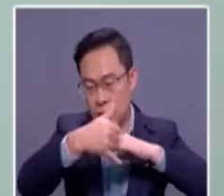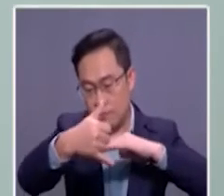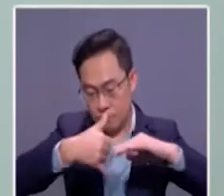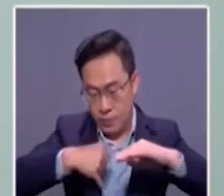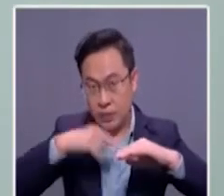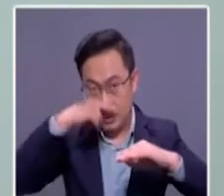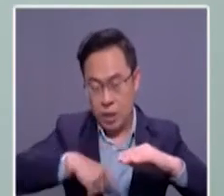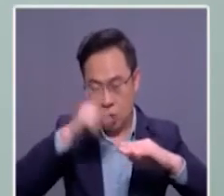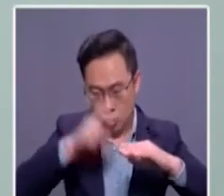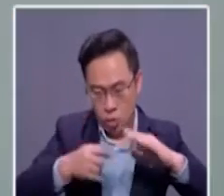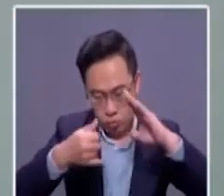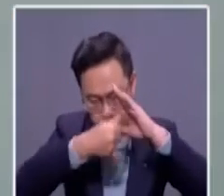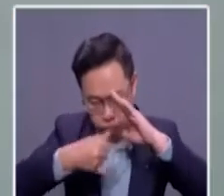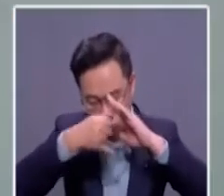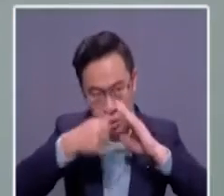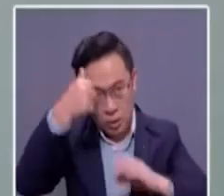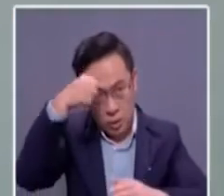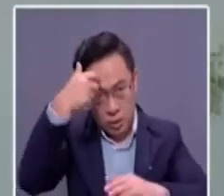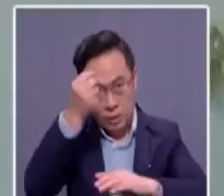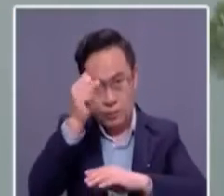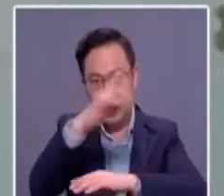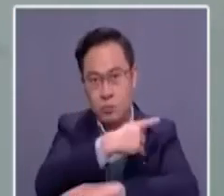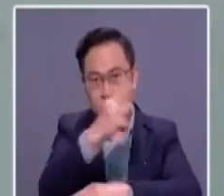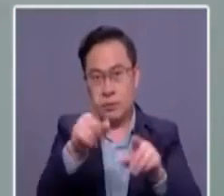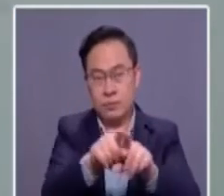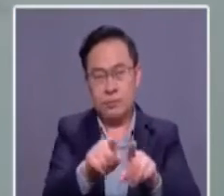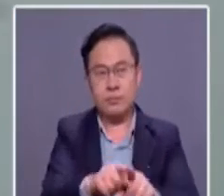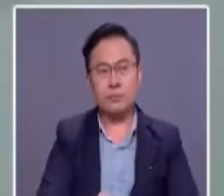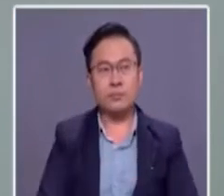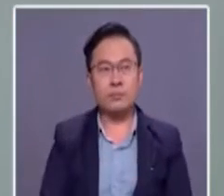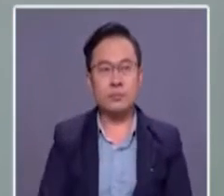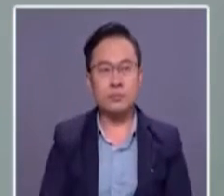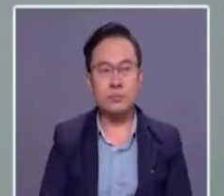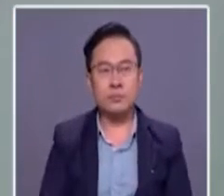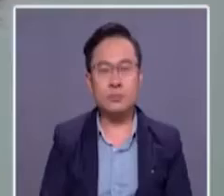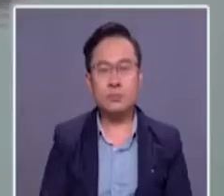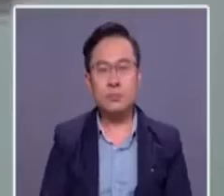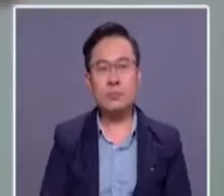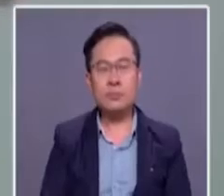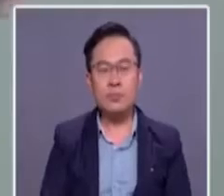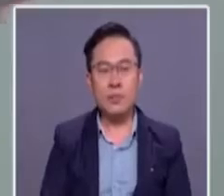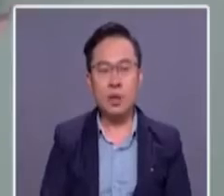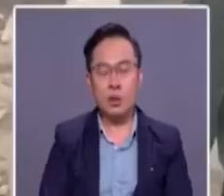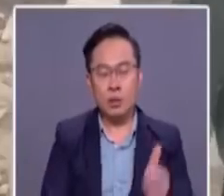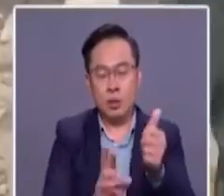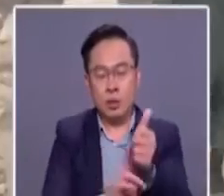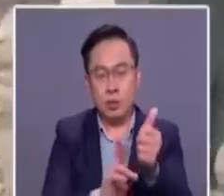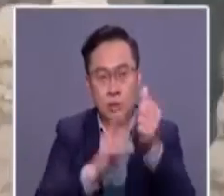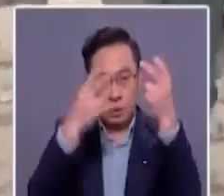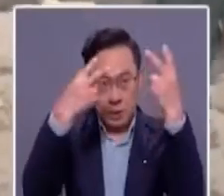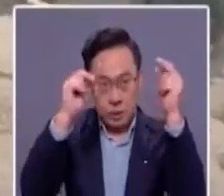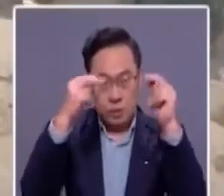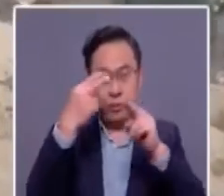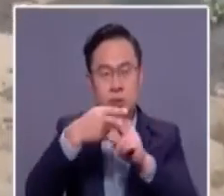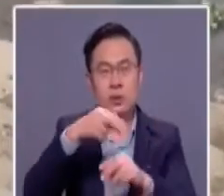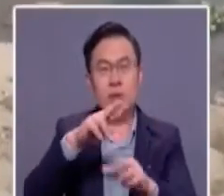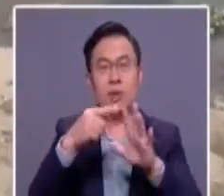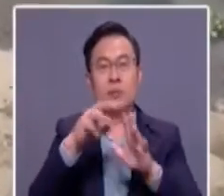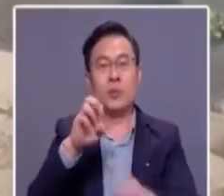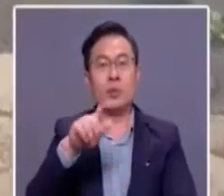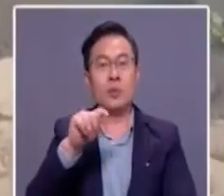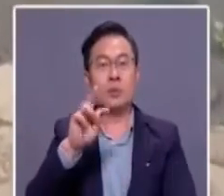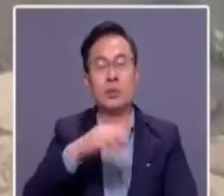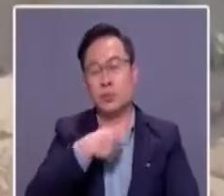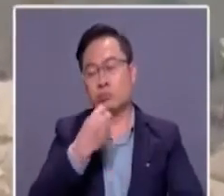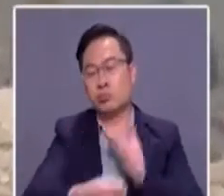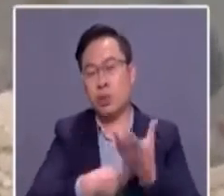ะคะก็ได้แจ้งให้กับทุกจังหวัดทำอย่างรัดกุมแล้วด้วยนะคะ ส่วนทางด้านพลเอกประวิตรวงสุวรรณรองนายกรัฐมนตรีก็ได้ให้สัมภ